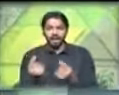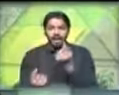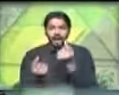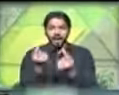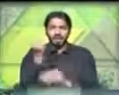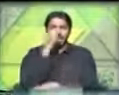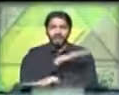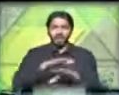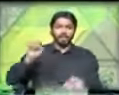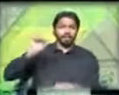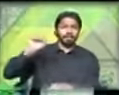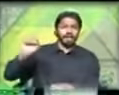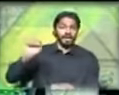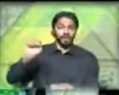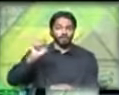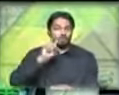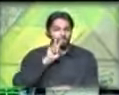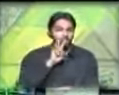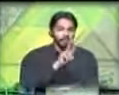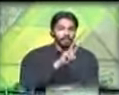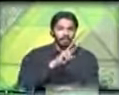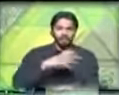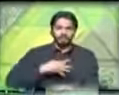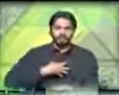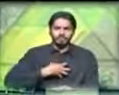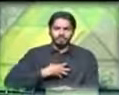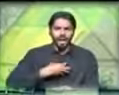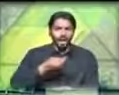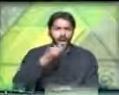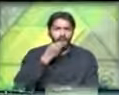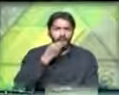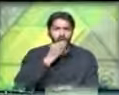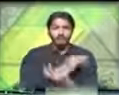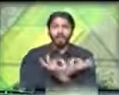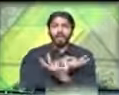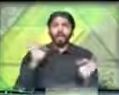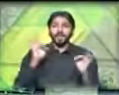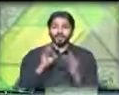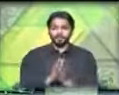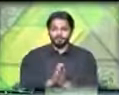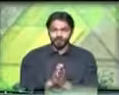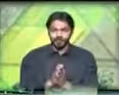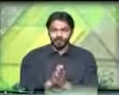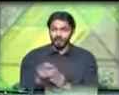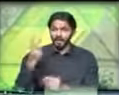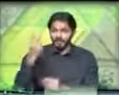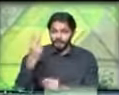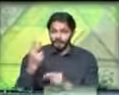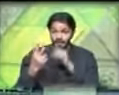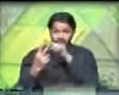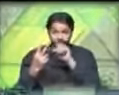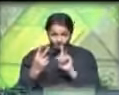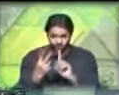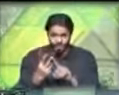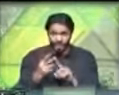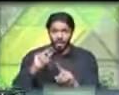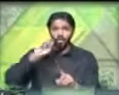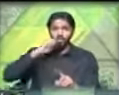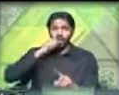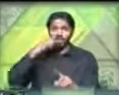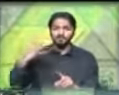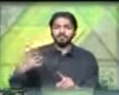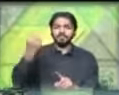فتحاكم وتخاصم لنبي الله داود على نبينا وعليه الصلاة والسلام صلى الله عليه وسلم، صاحب الغنم وصاحب البستان.